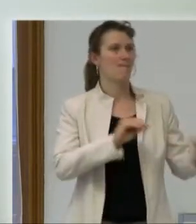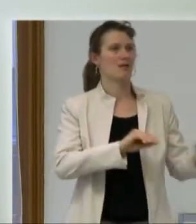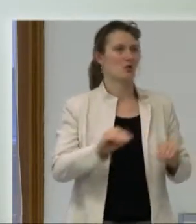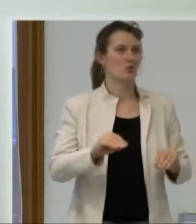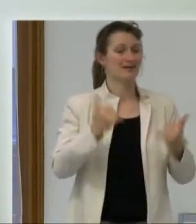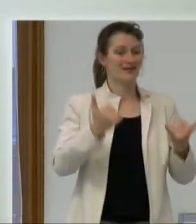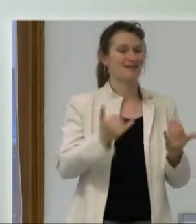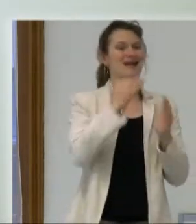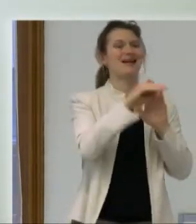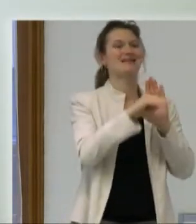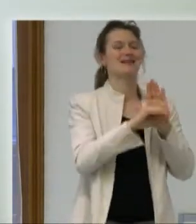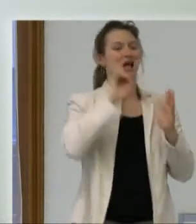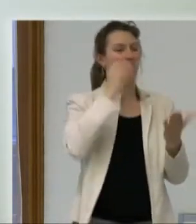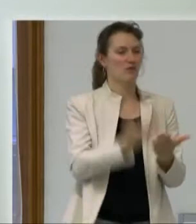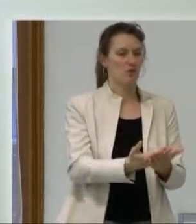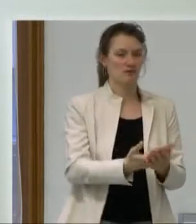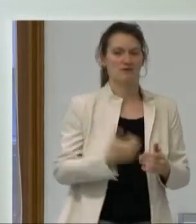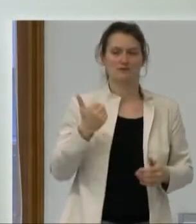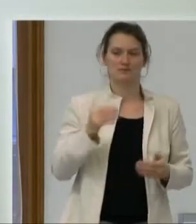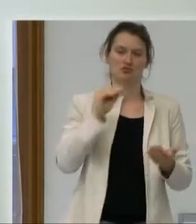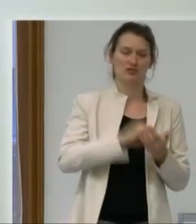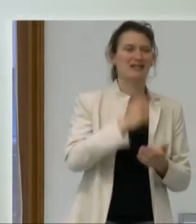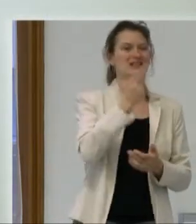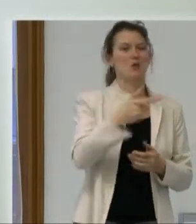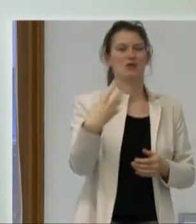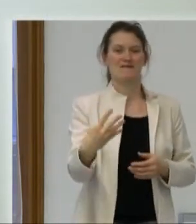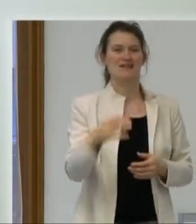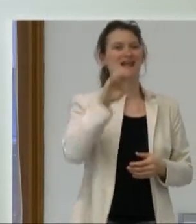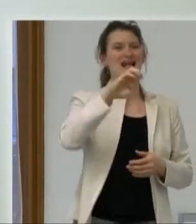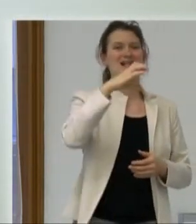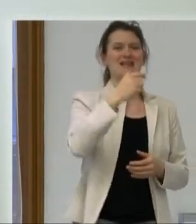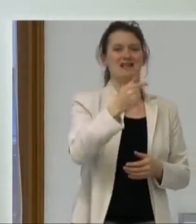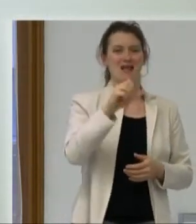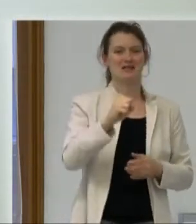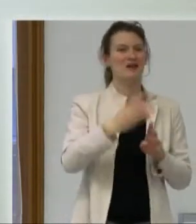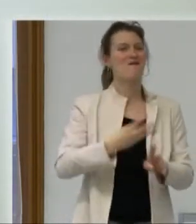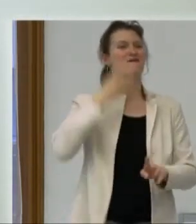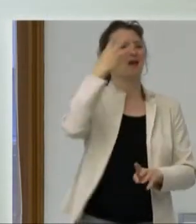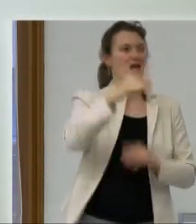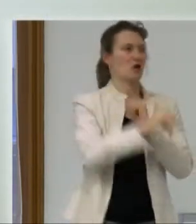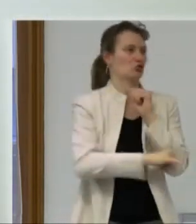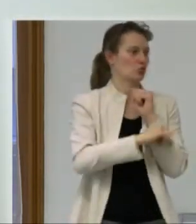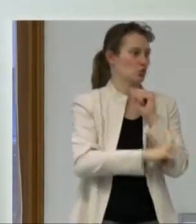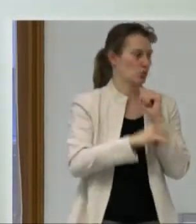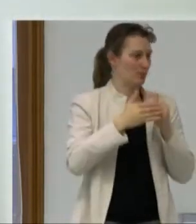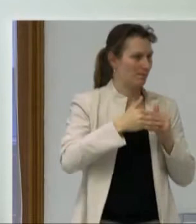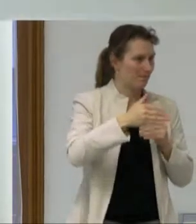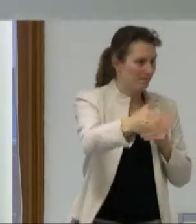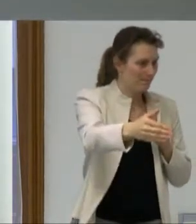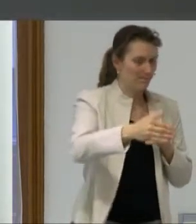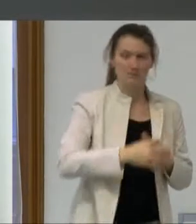eben vorgesehen, dass der Bachelor 240 ECDS beträgt, also 4 Jahre lang dauern soll. Und in